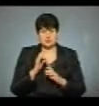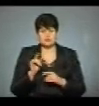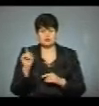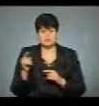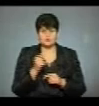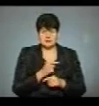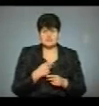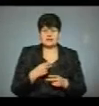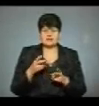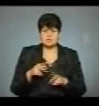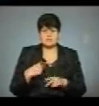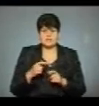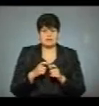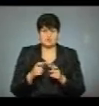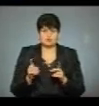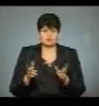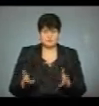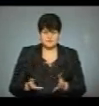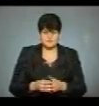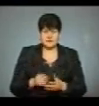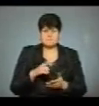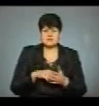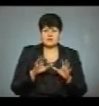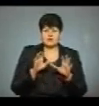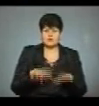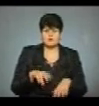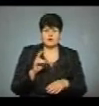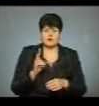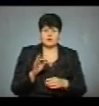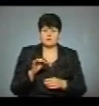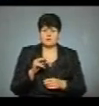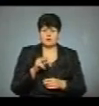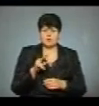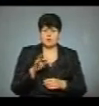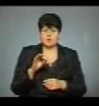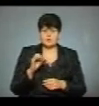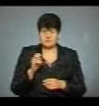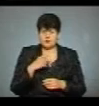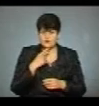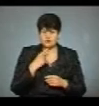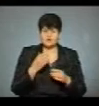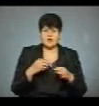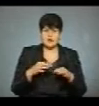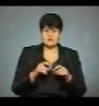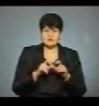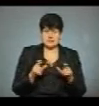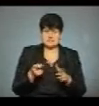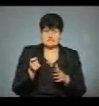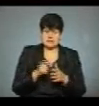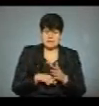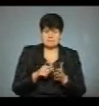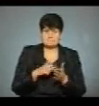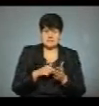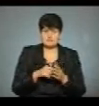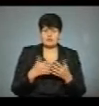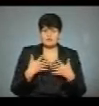туди. Залишіть мені там квиток, то що. Міський голова Копичанець Павло Лосик розповідає, якщо автостанцію закриють, місто